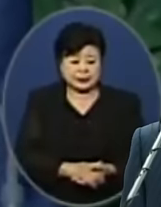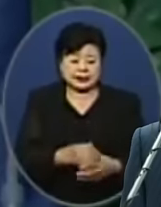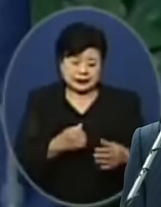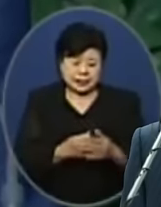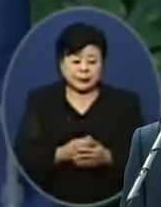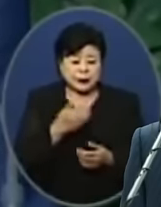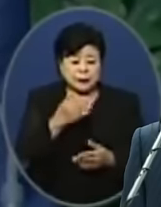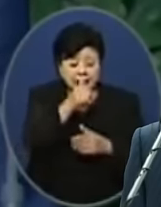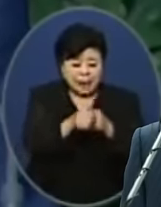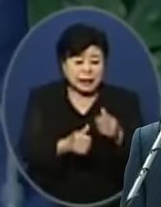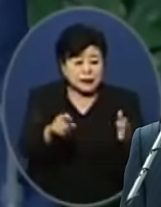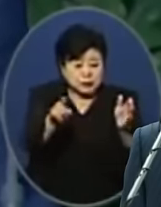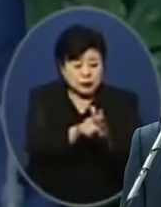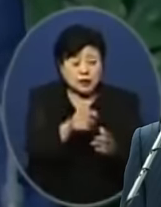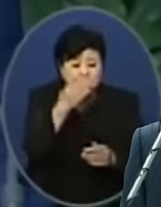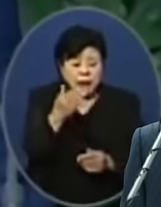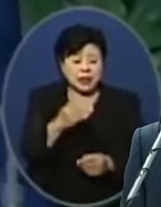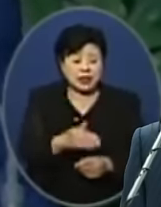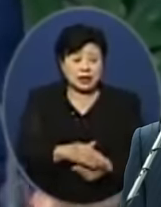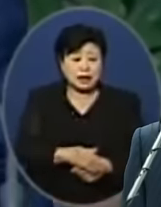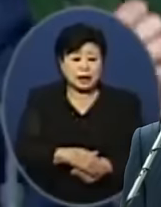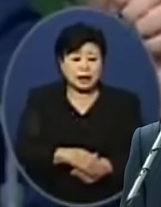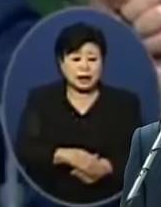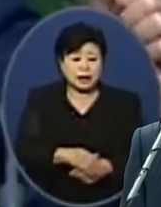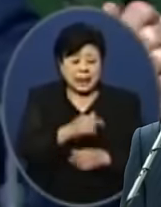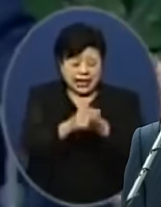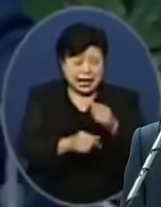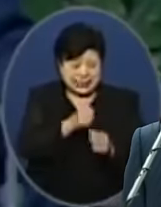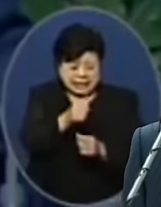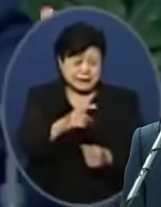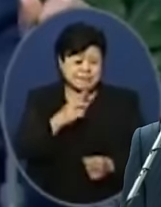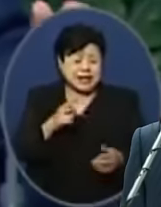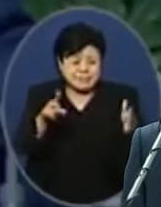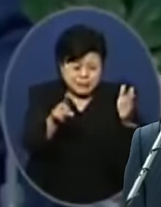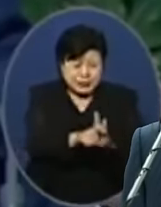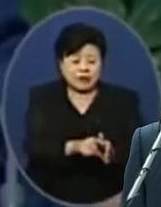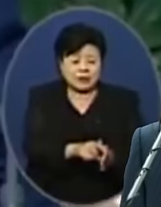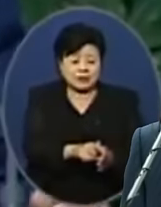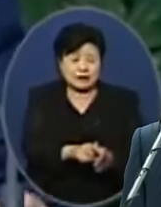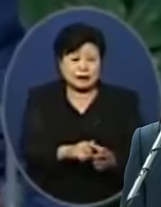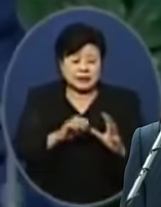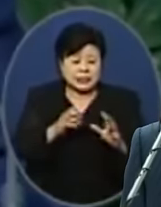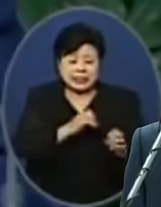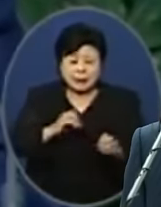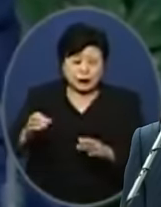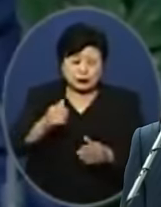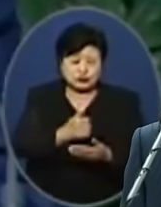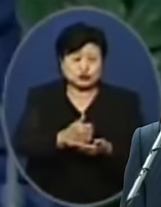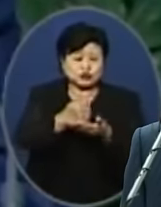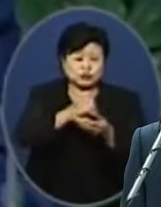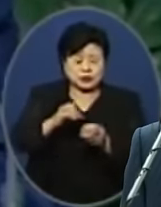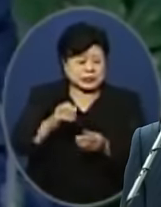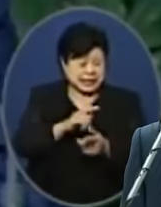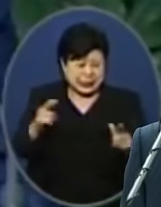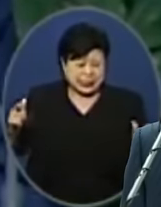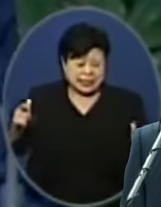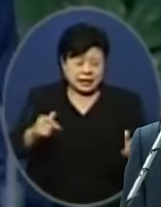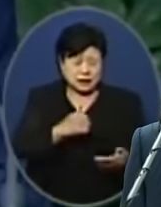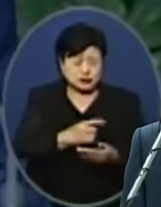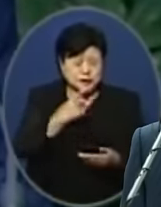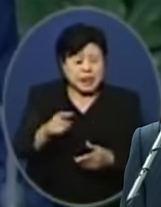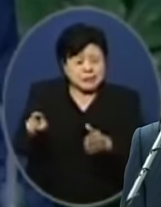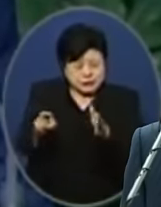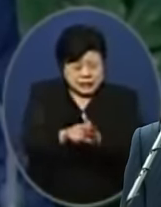그러니 여러분은 하나님을 믿을 수 있습니다. 다 못 믿어도 하나님을 믿을 수 있어요. 온 세상 날 버려도 주 아니 버린다는 것을 믿을 수 있는